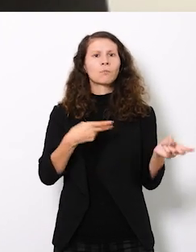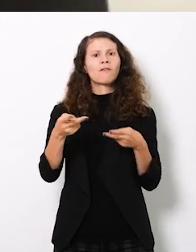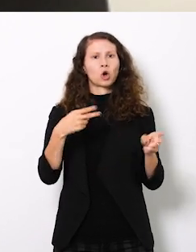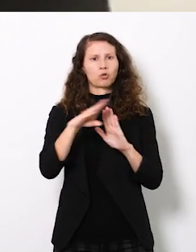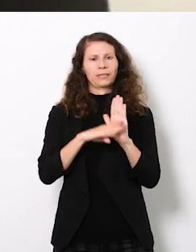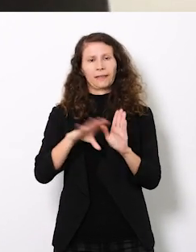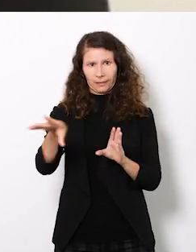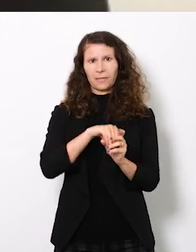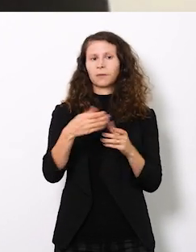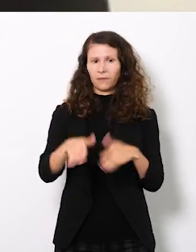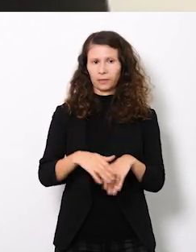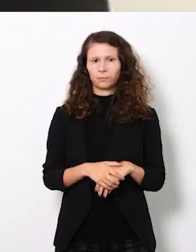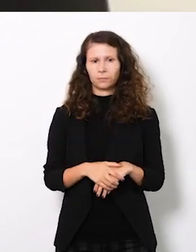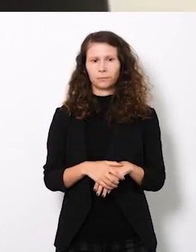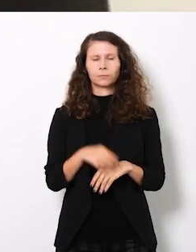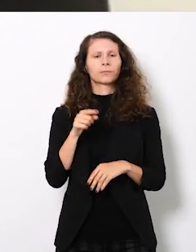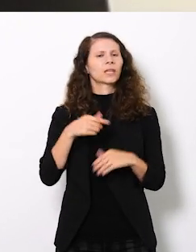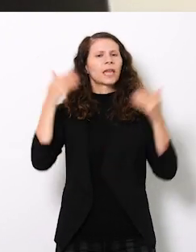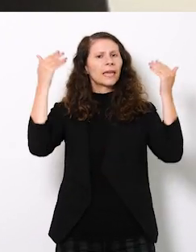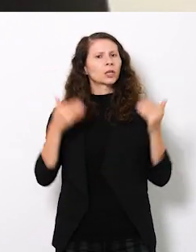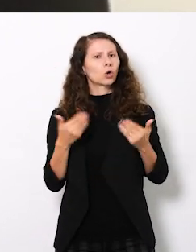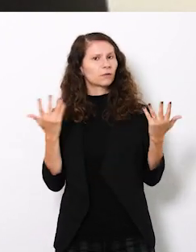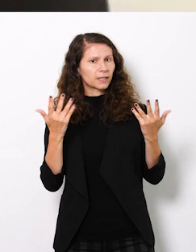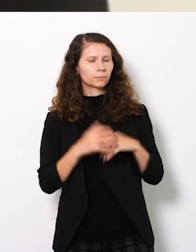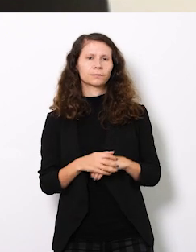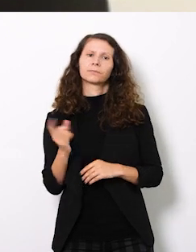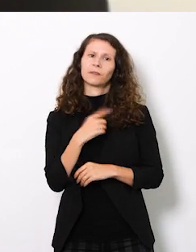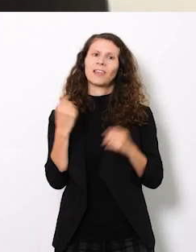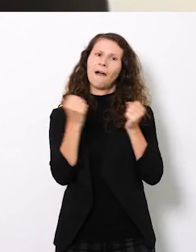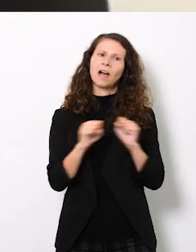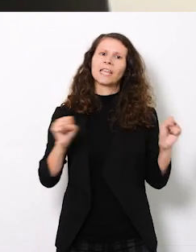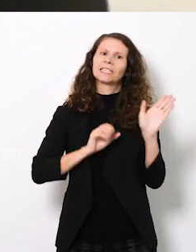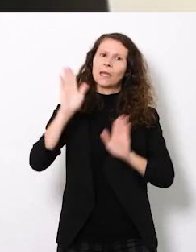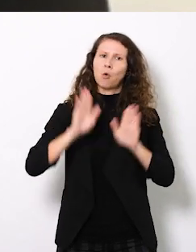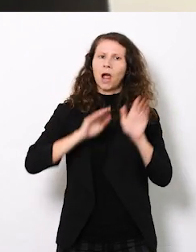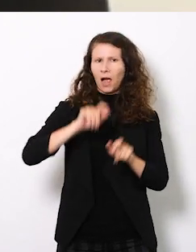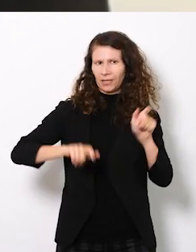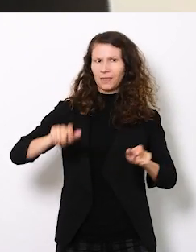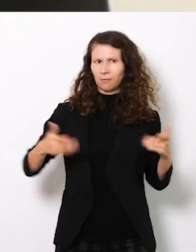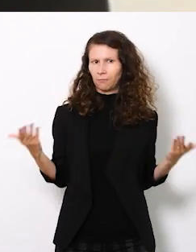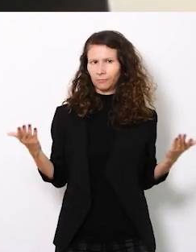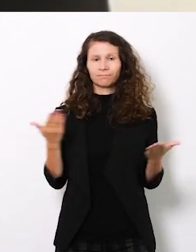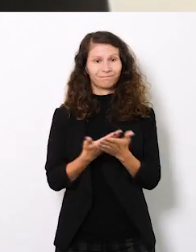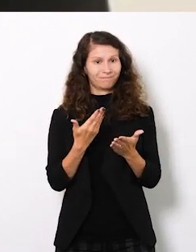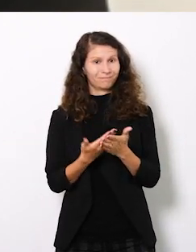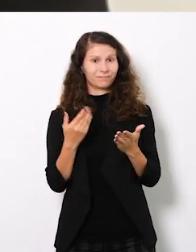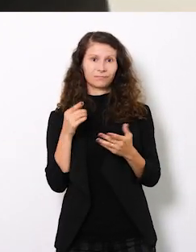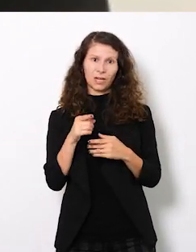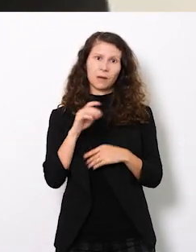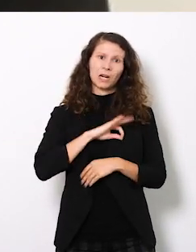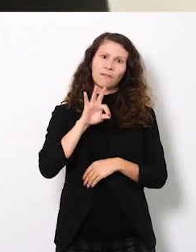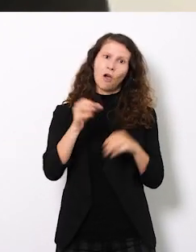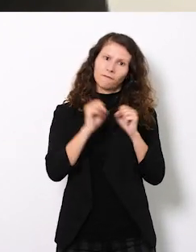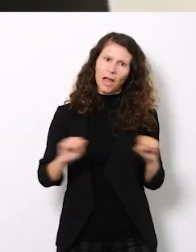ist. Und das hat folgenden Hintergrund. Wir sind ja freie Demokraten und damit die Partei der Freiheit.